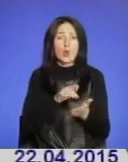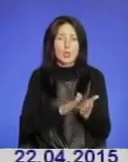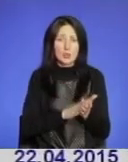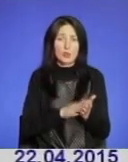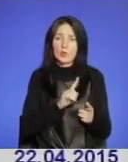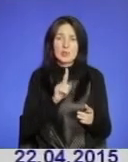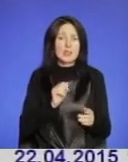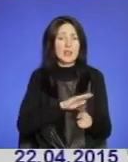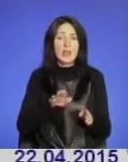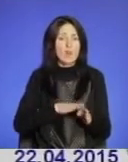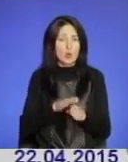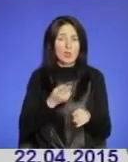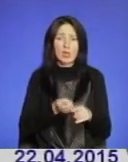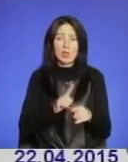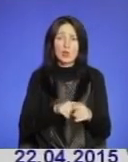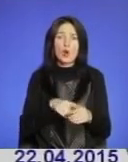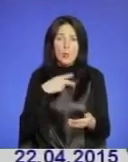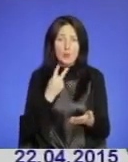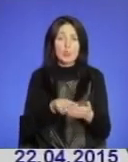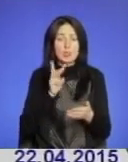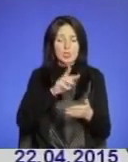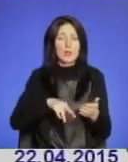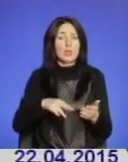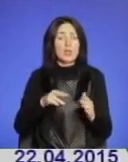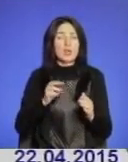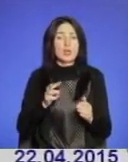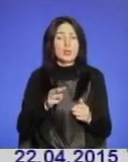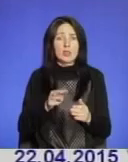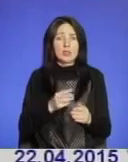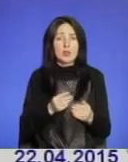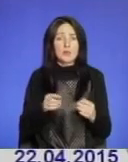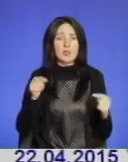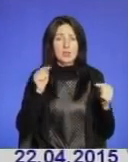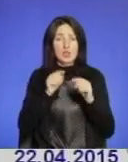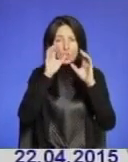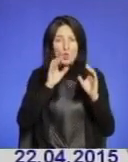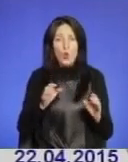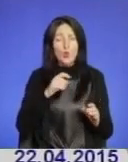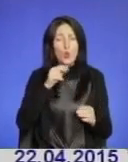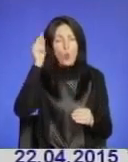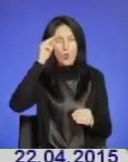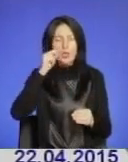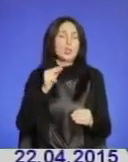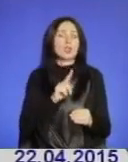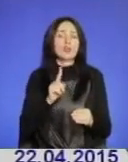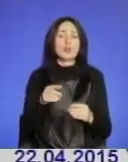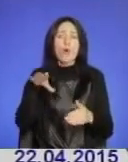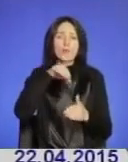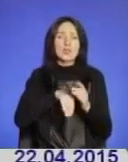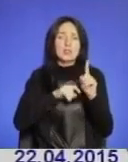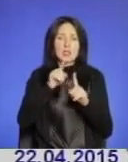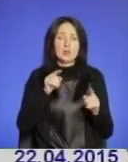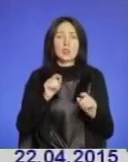санкції. Відповідно до закону України про перехідні та прикінцеві положення щодо внесення змін до